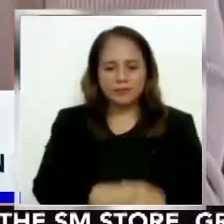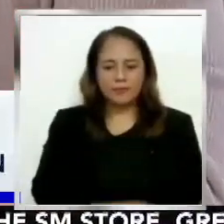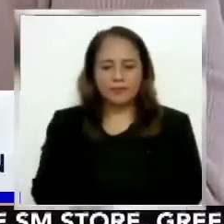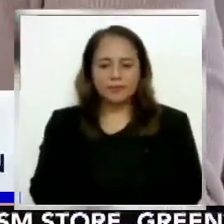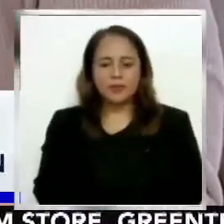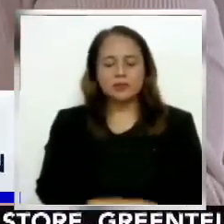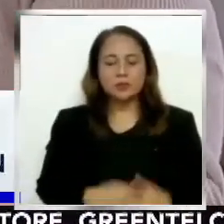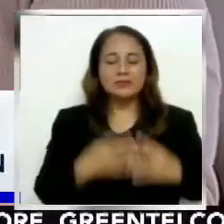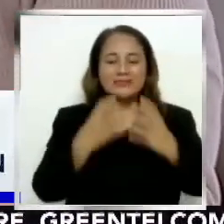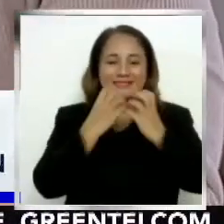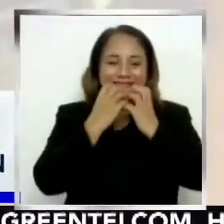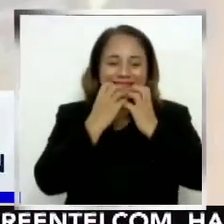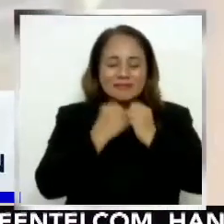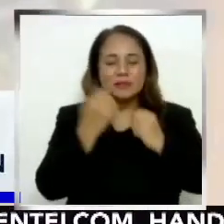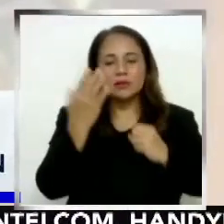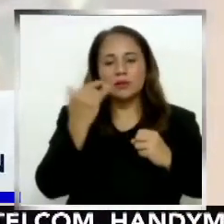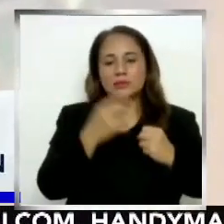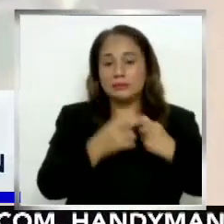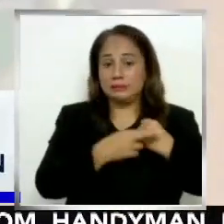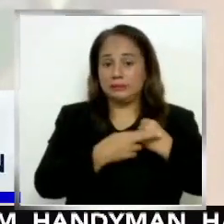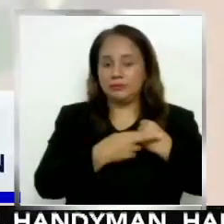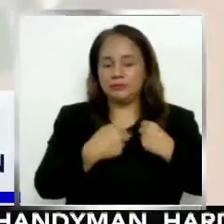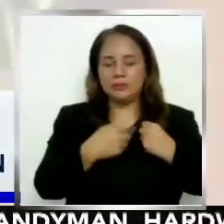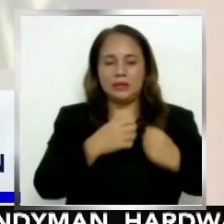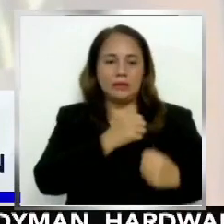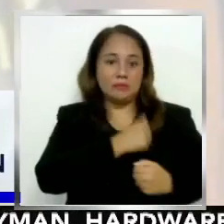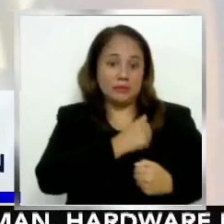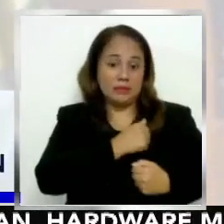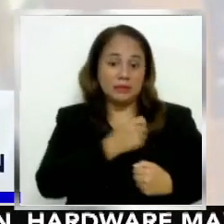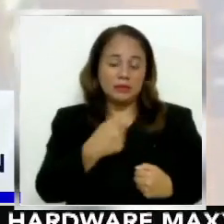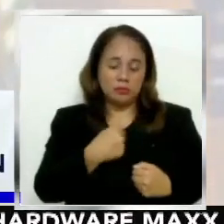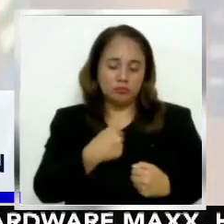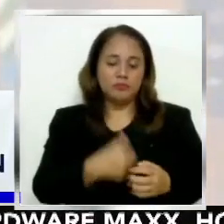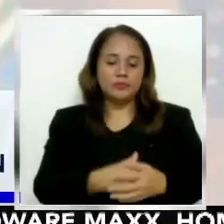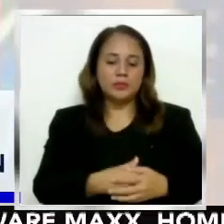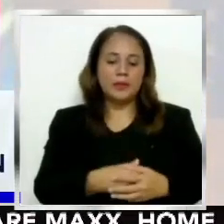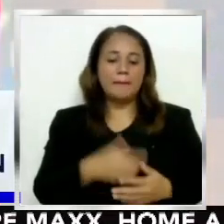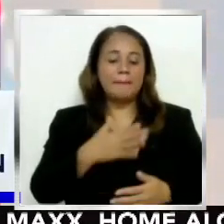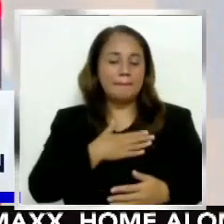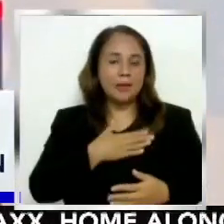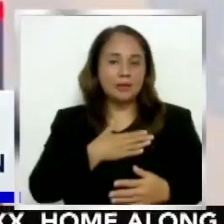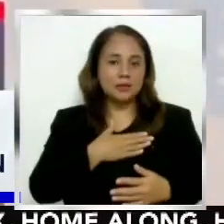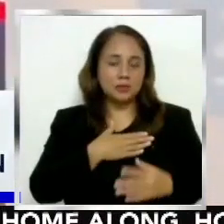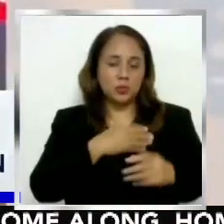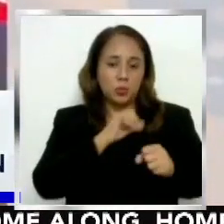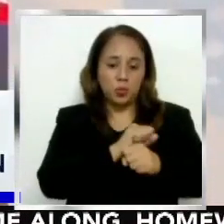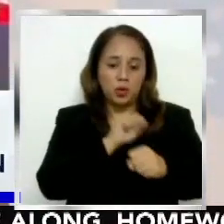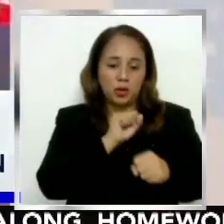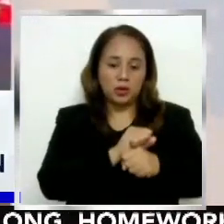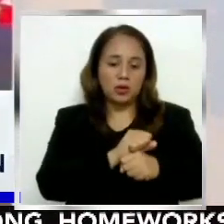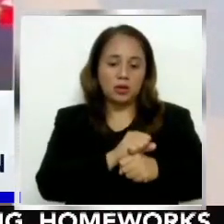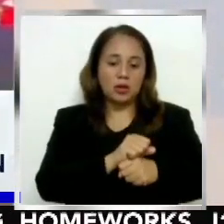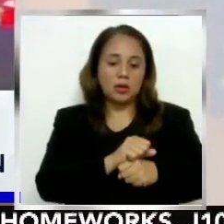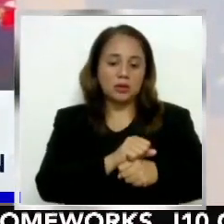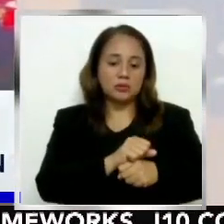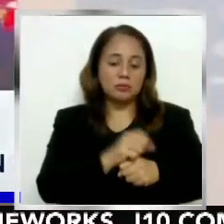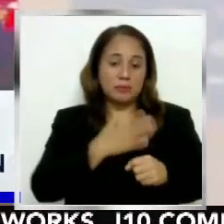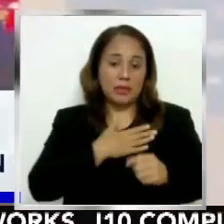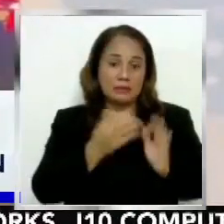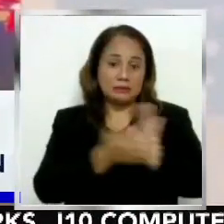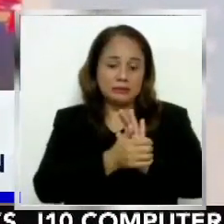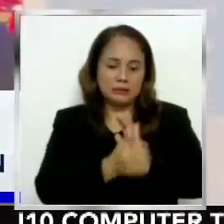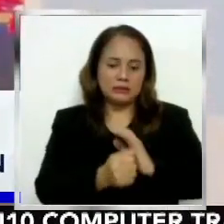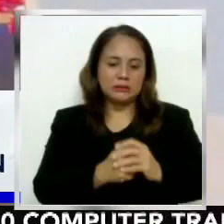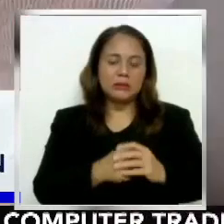as a reservist sa military. Through my profession, kumbaga yung skills ko, yun ang pwede ko makontribute